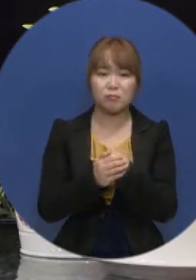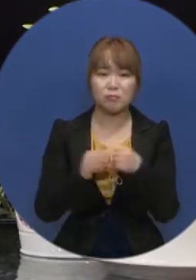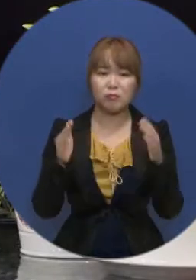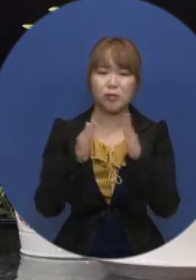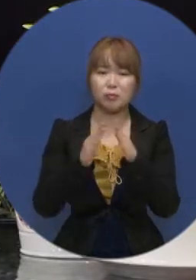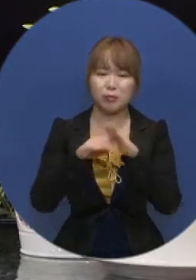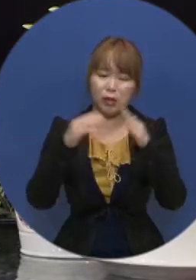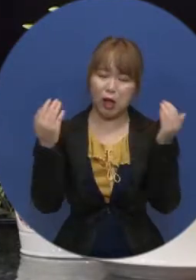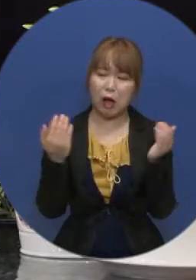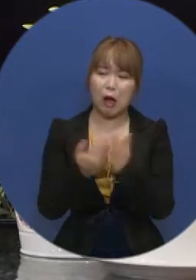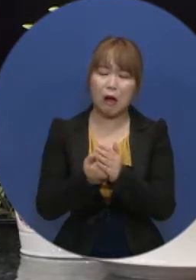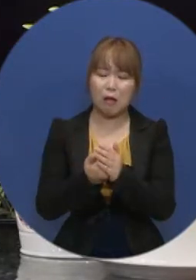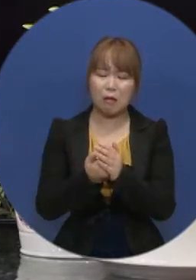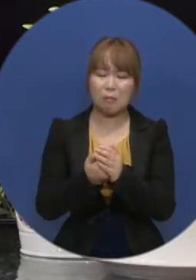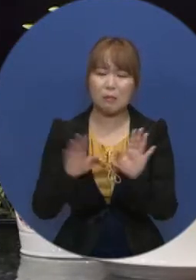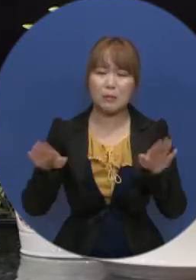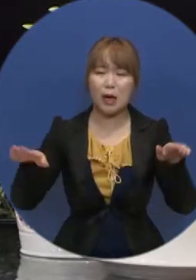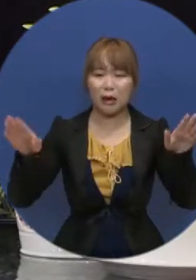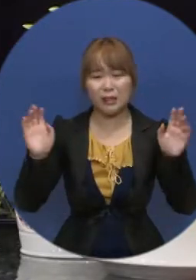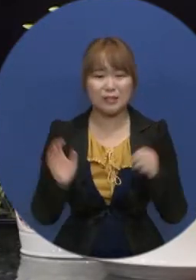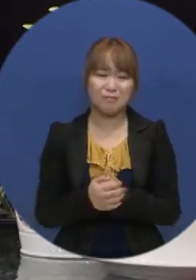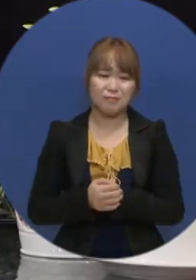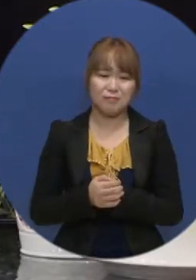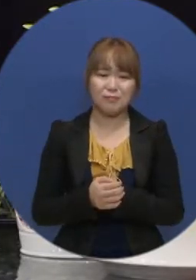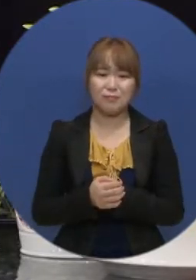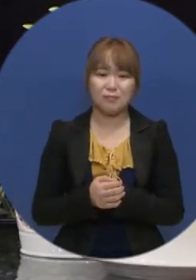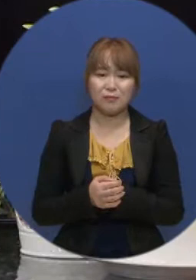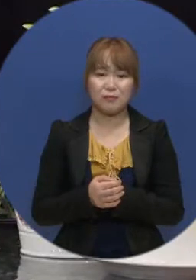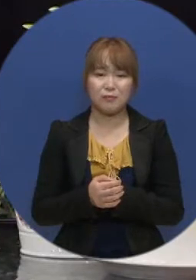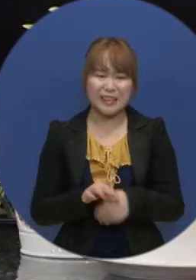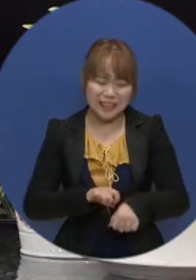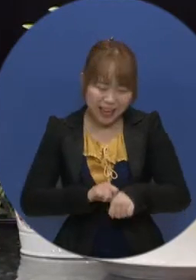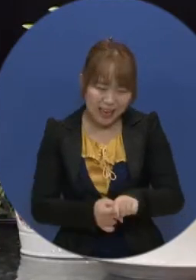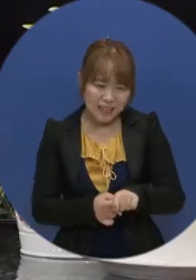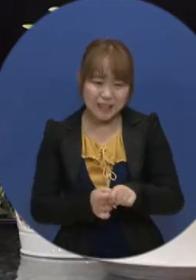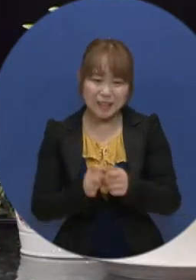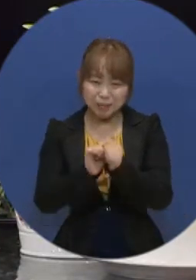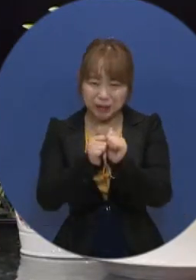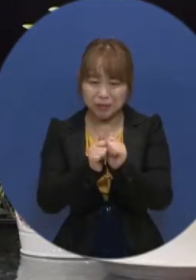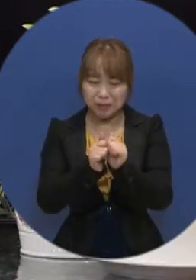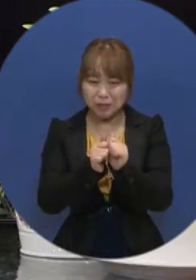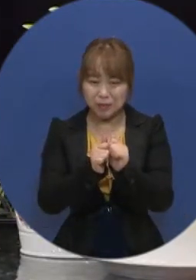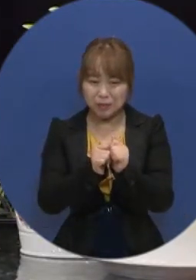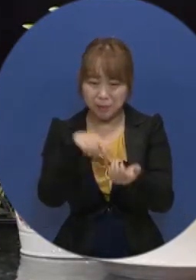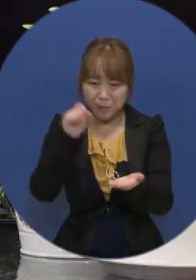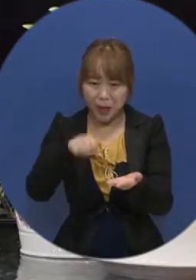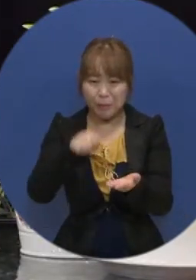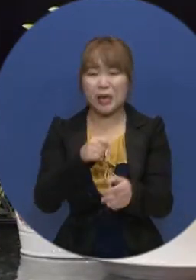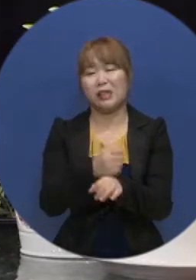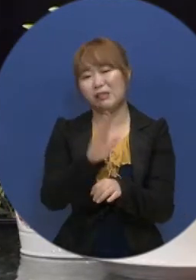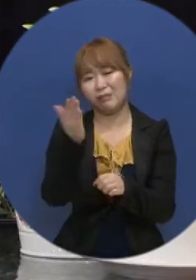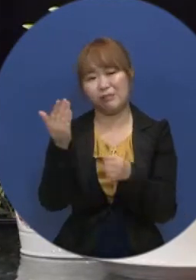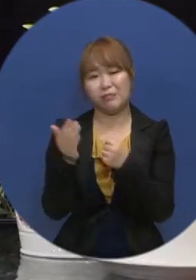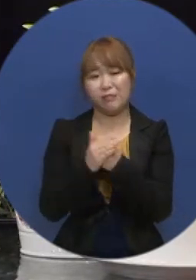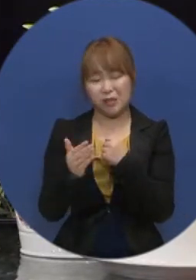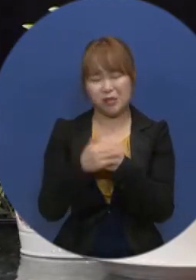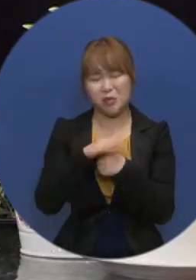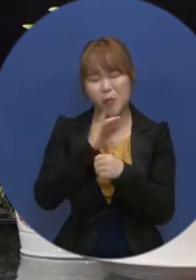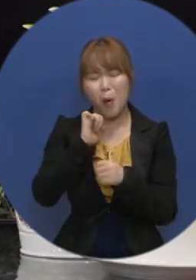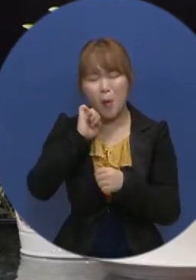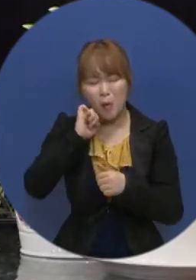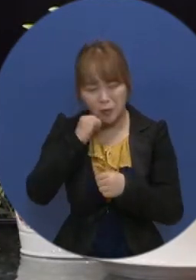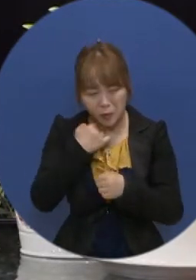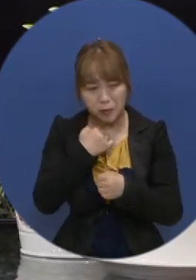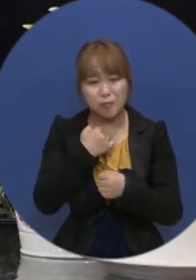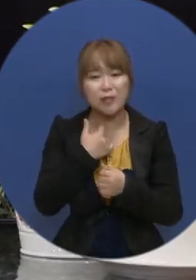날리게 됐어요. 네. 그러니까 강제 경매된 거죠. 네네. 그래서 상당히